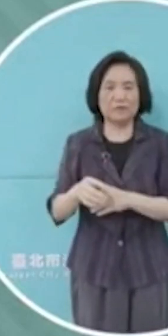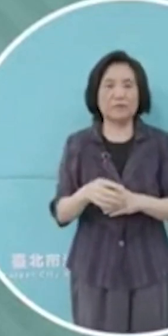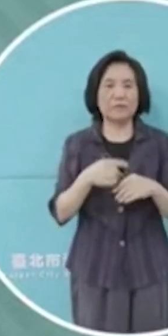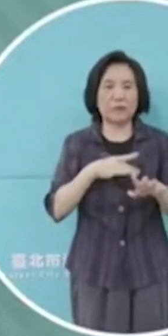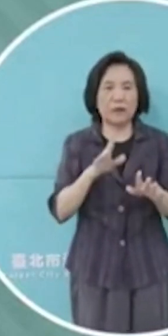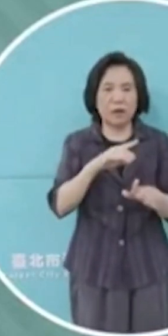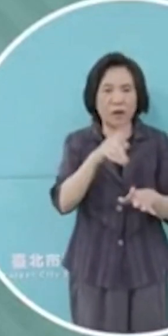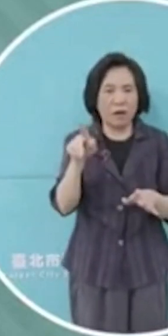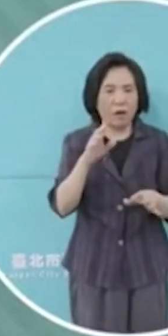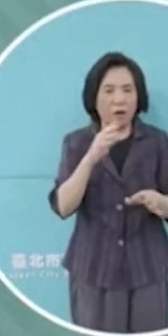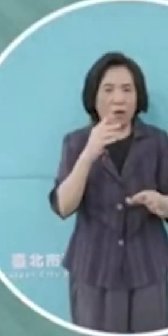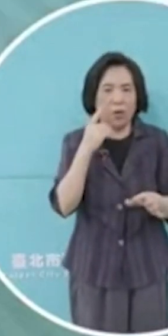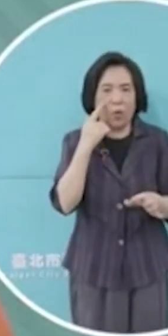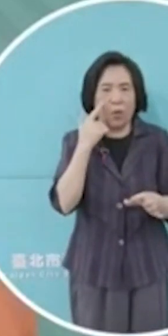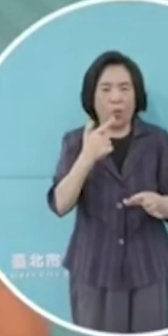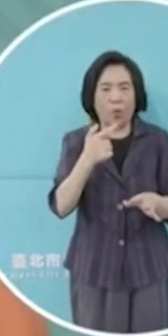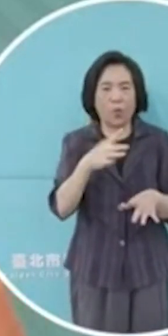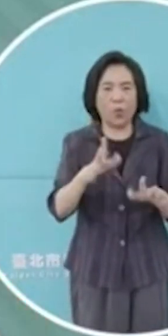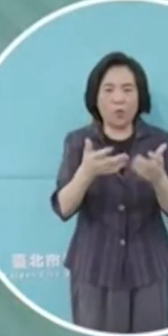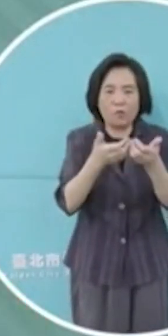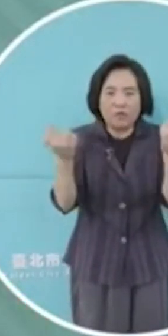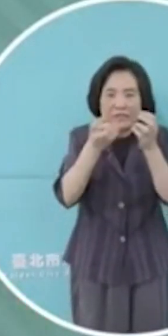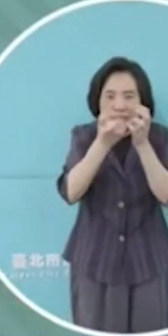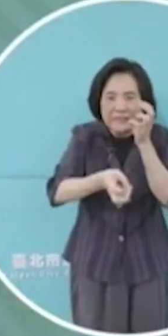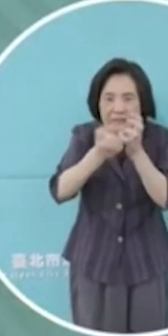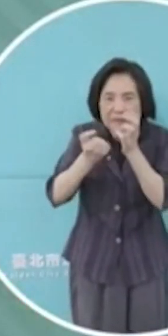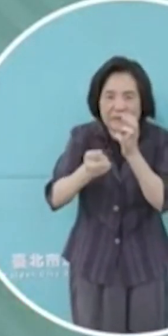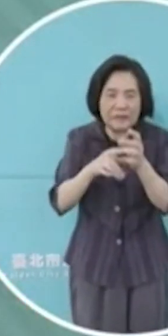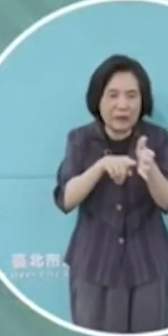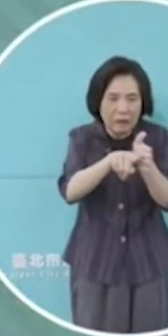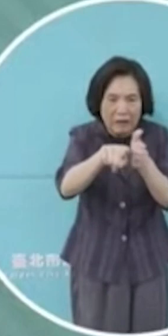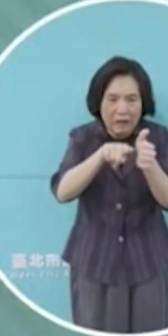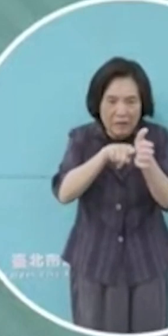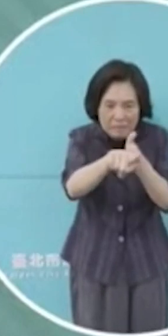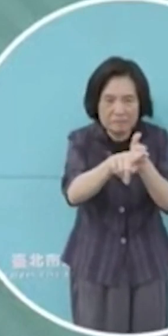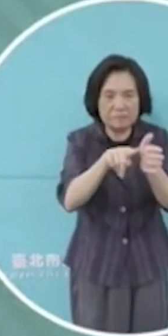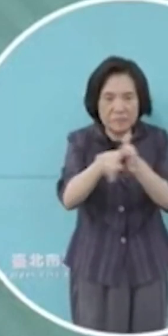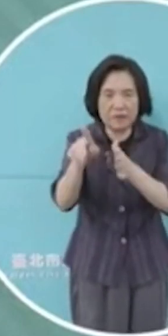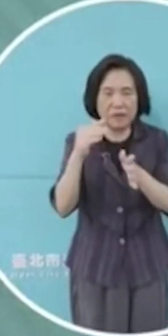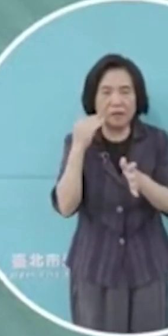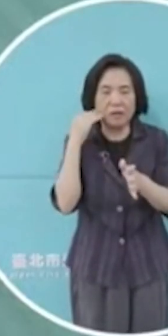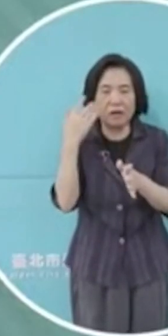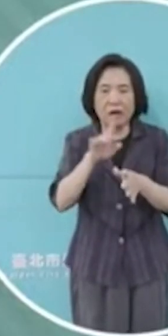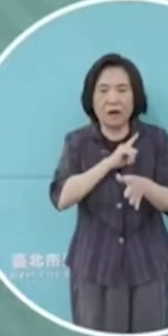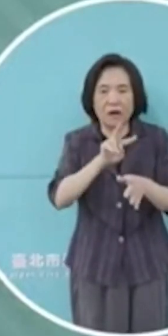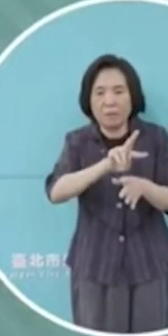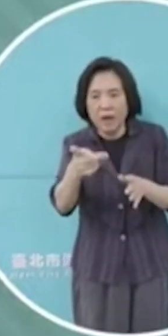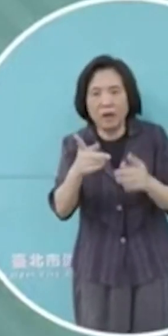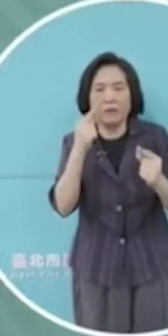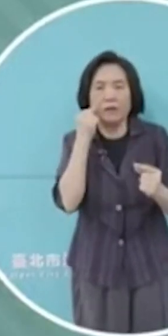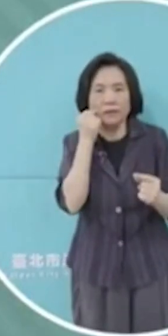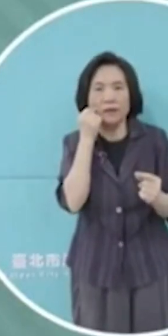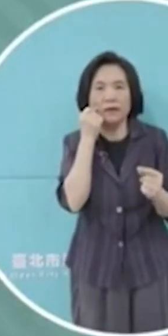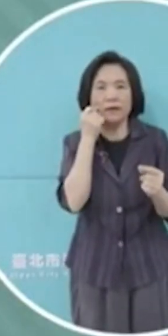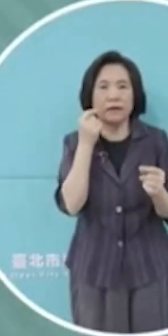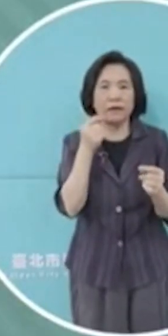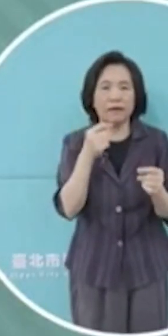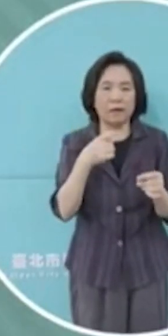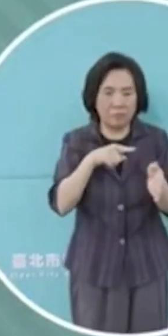现在整个当然是这样的啊，分工越细，它效率越高。可是遇到紧急变故的时候，它转换是有困难的。